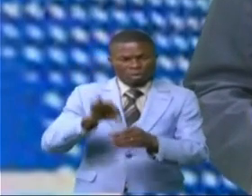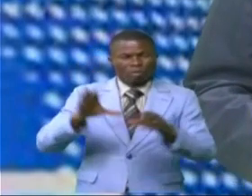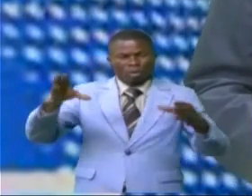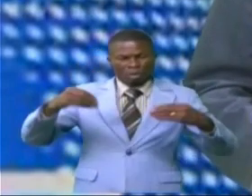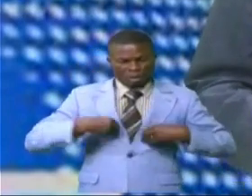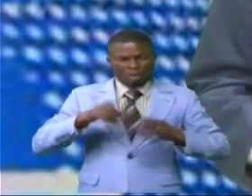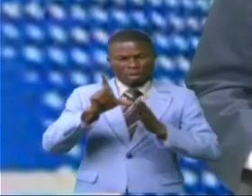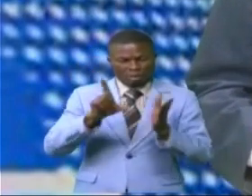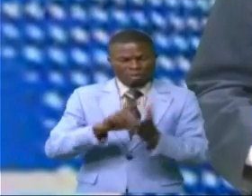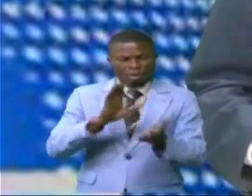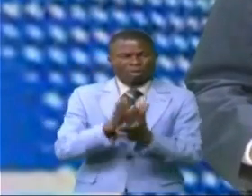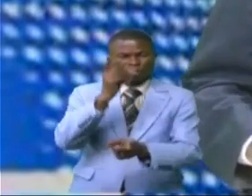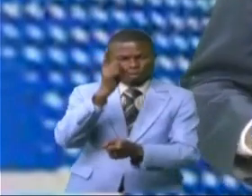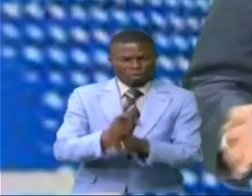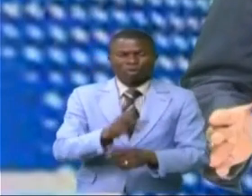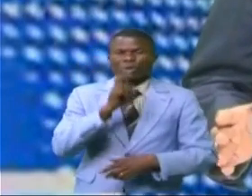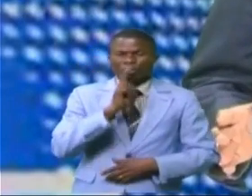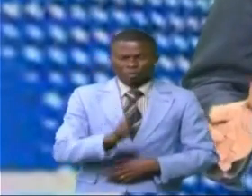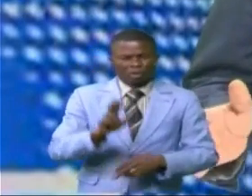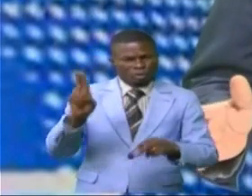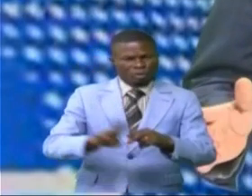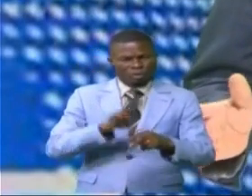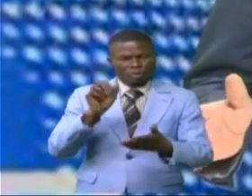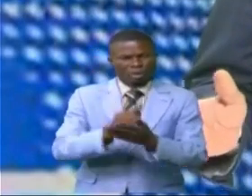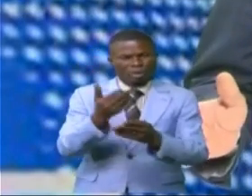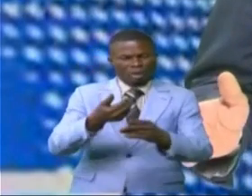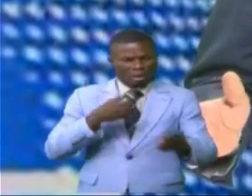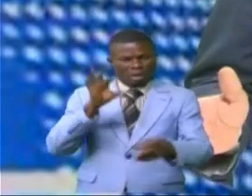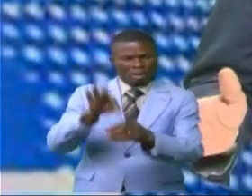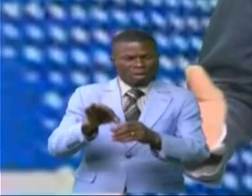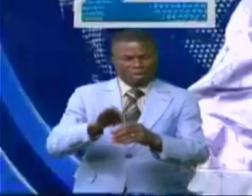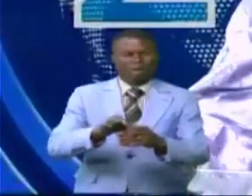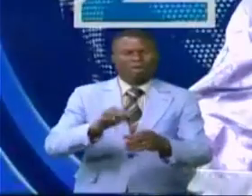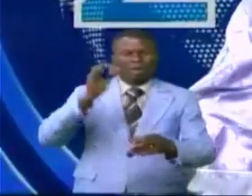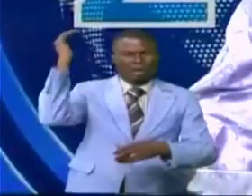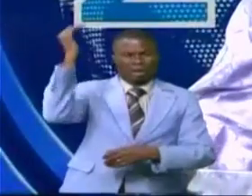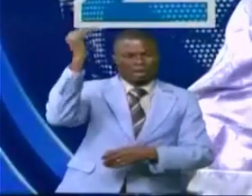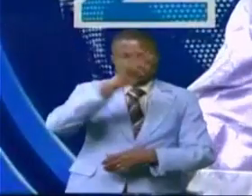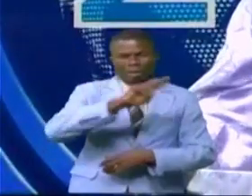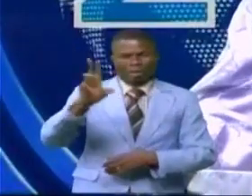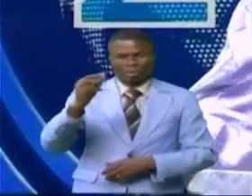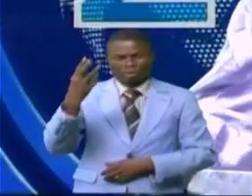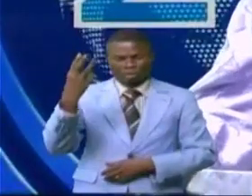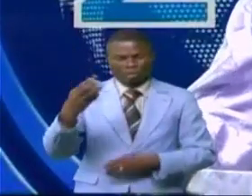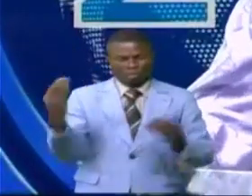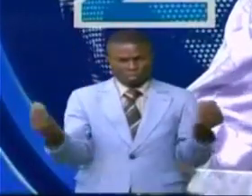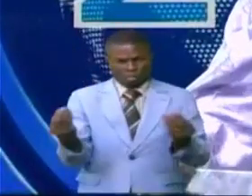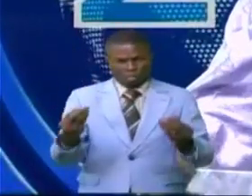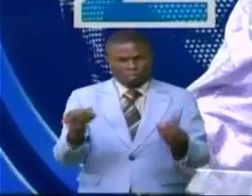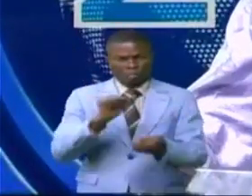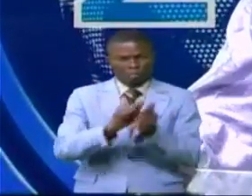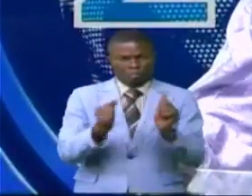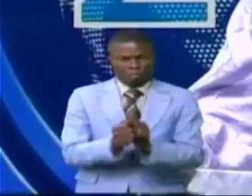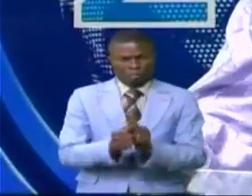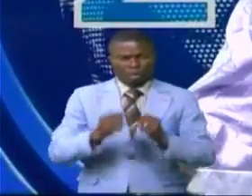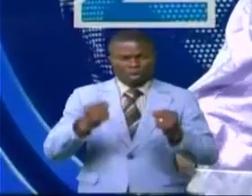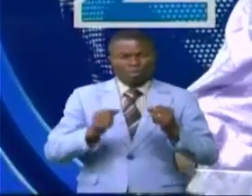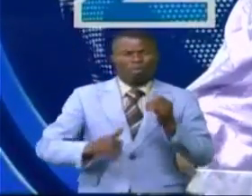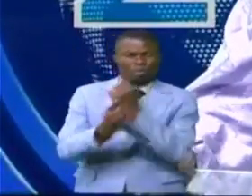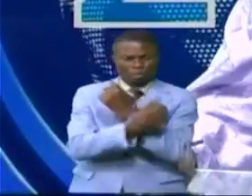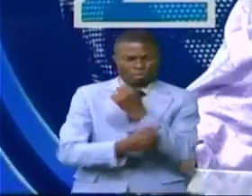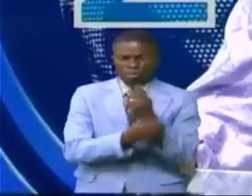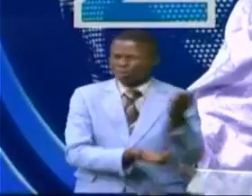loi devienne effective avant les élections de décembre 2023. Pourquoi ? Parce que les questions de souveraineté nationale